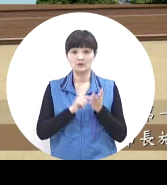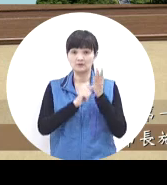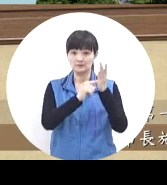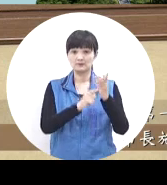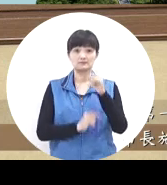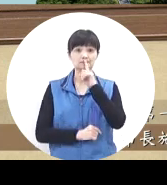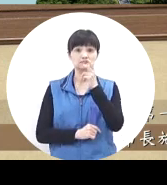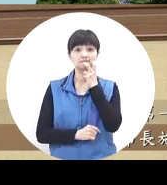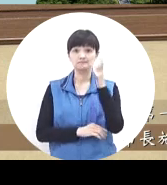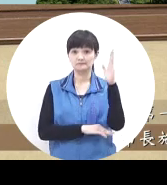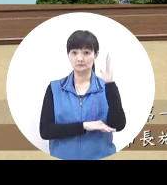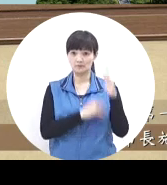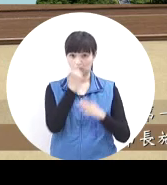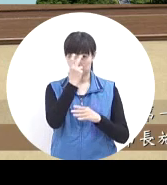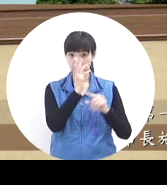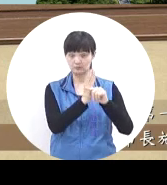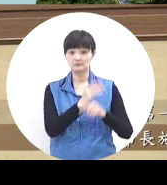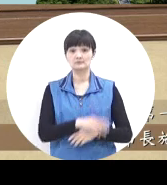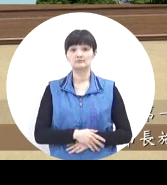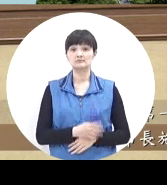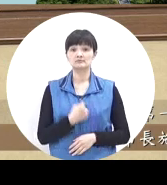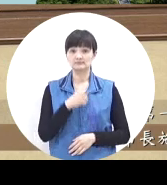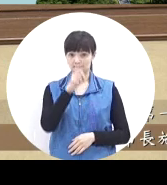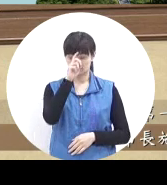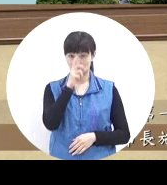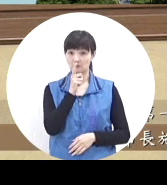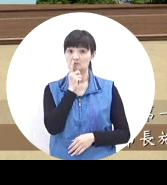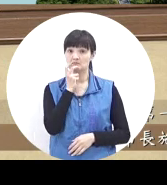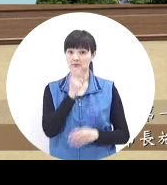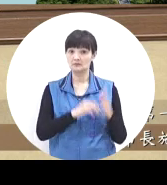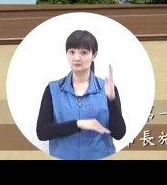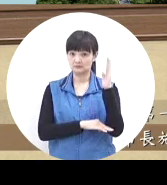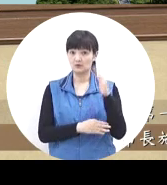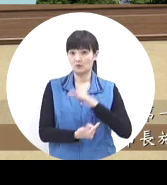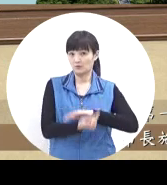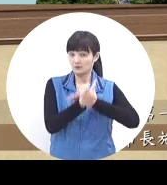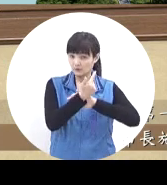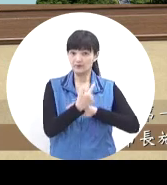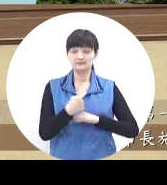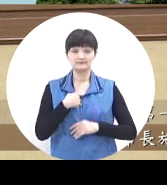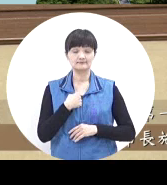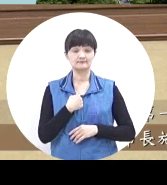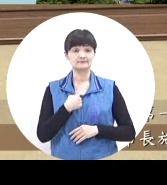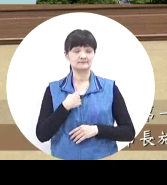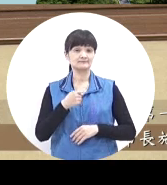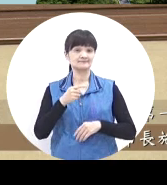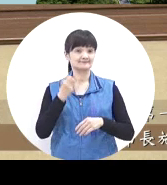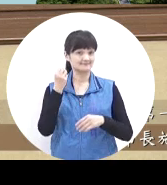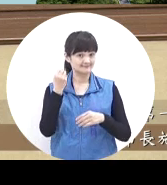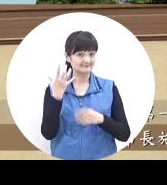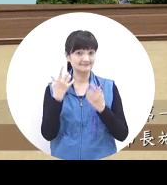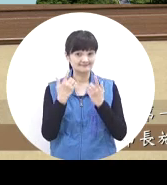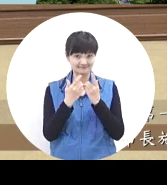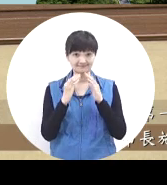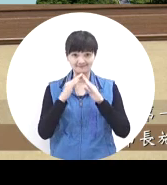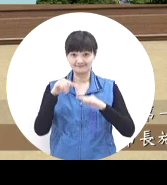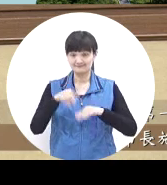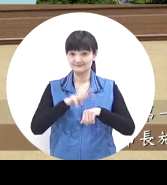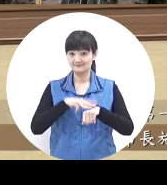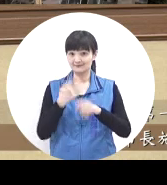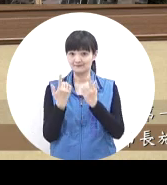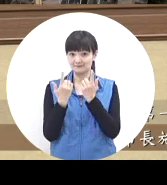中，希望中央能够尽速拍板，中央跟地方一起来让淡北道路尽速开通。